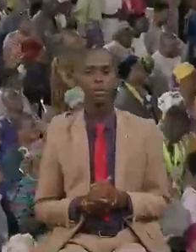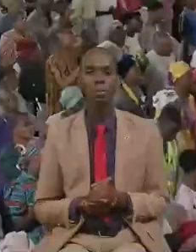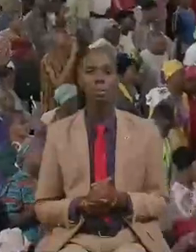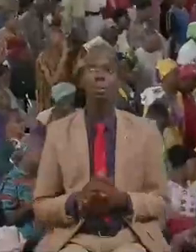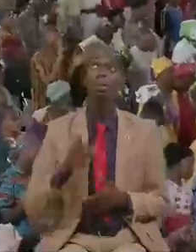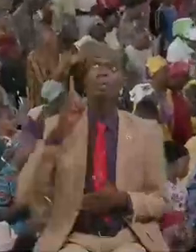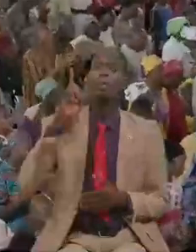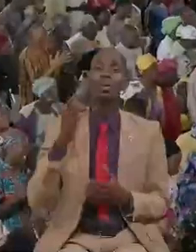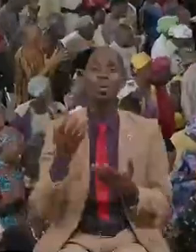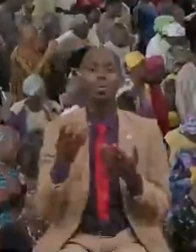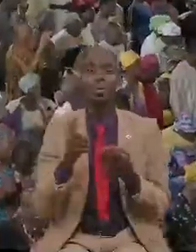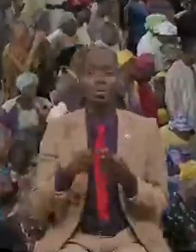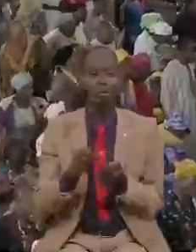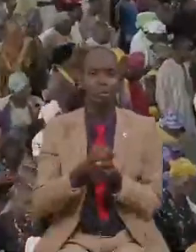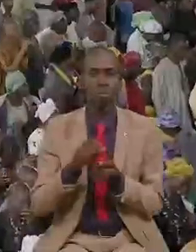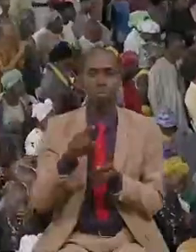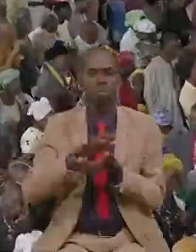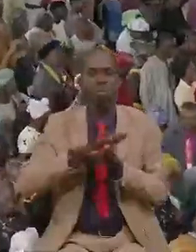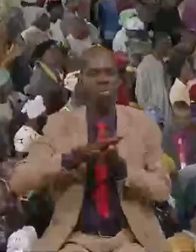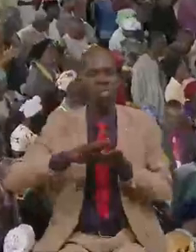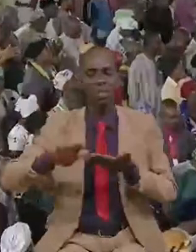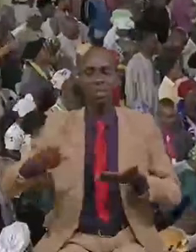il veut te laver.